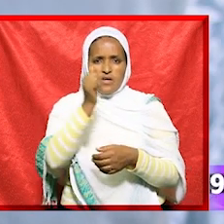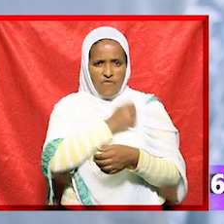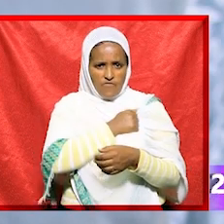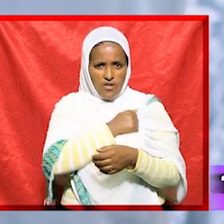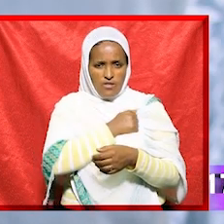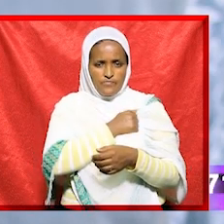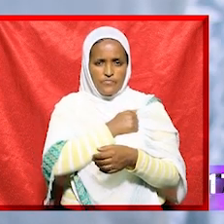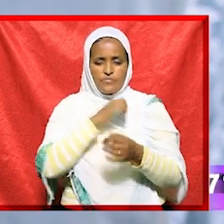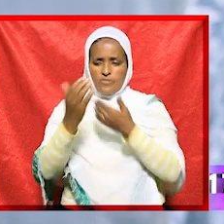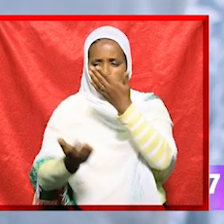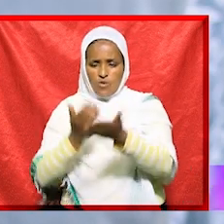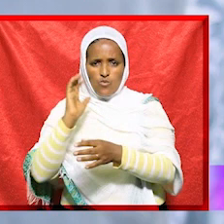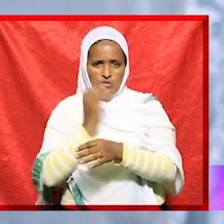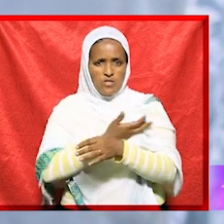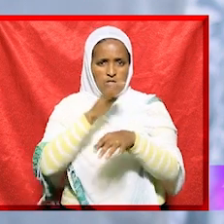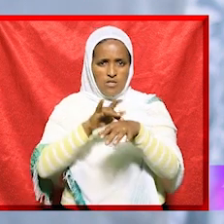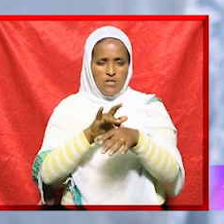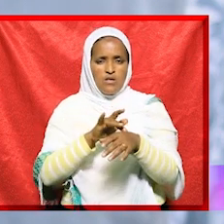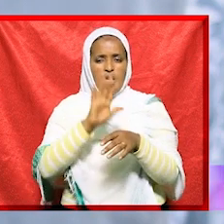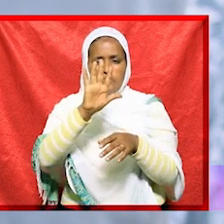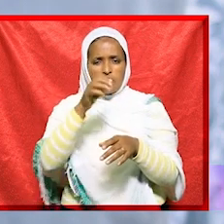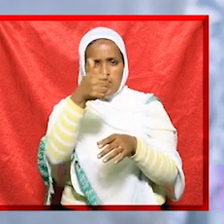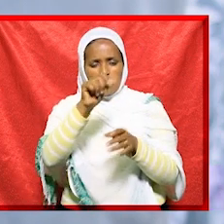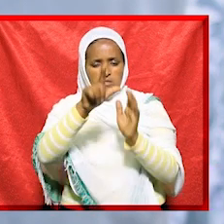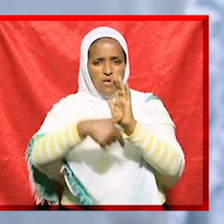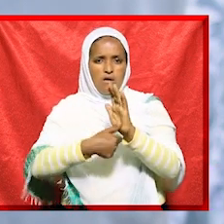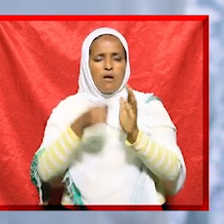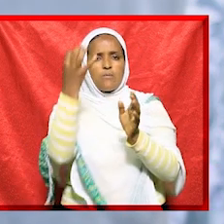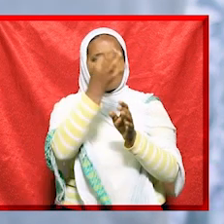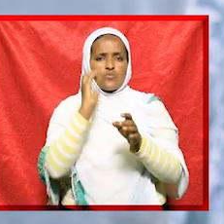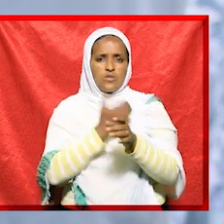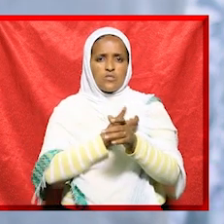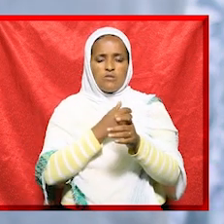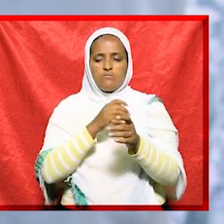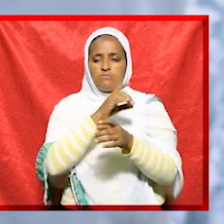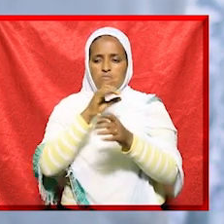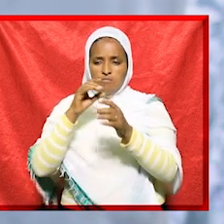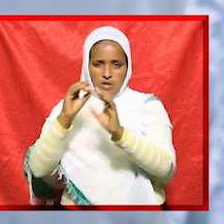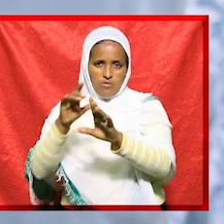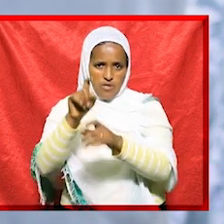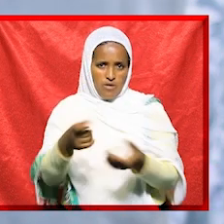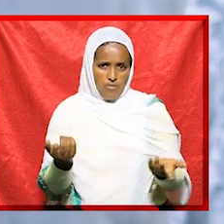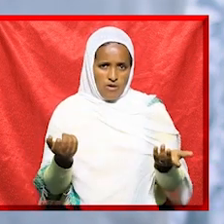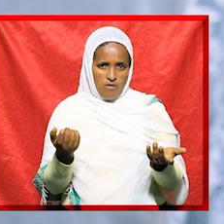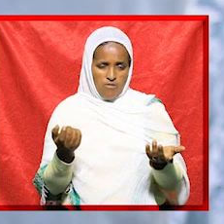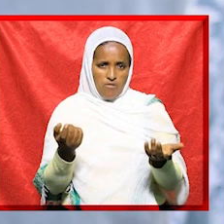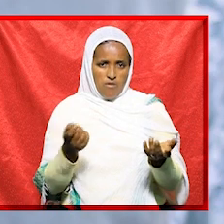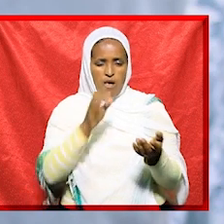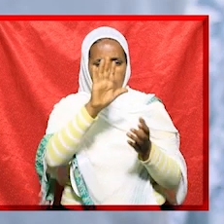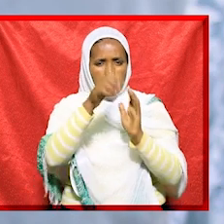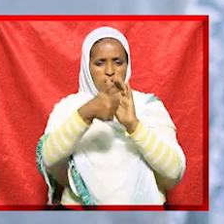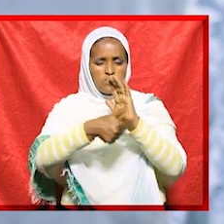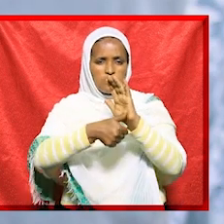መወጣት አለባት ደፍረን በየአገልግሎቶቻችን ላይ እንደው 5 እና 10 ደቂቃ በየስብከቶቻችን ላይ እኮ ለሚመናን